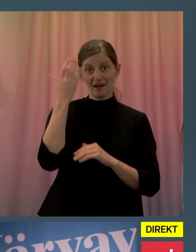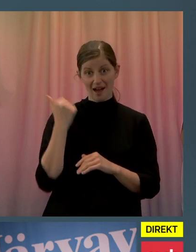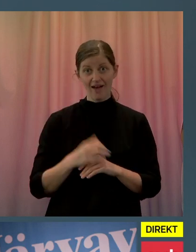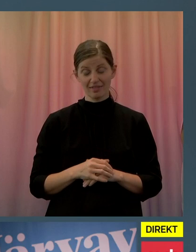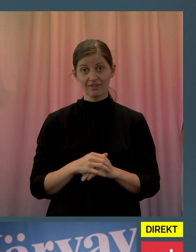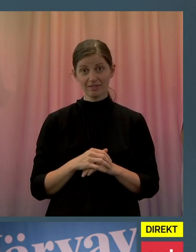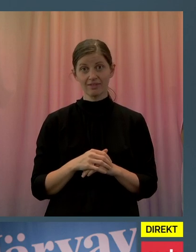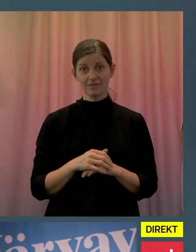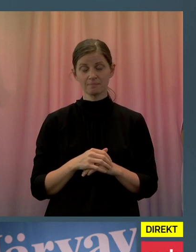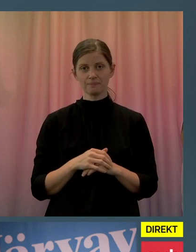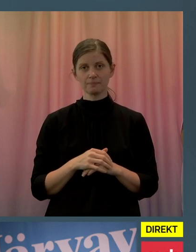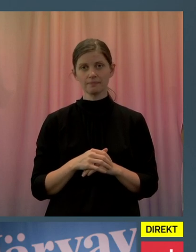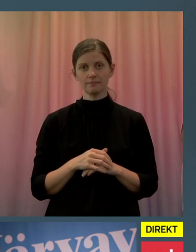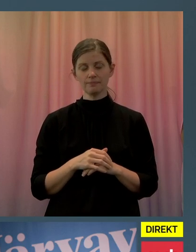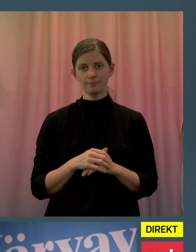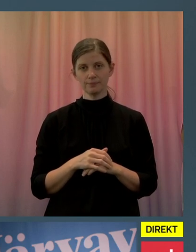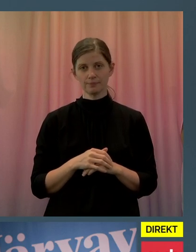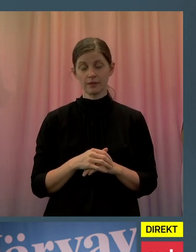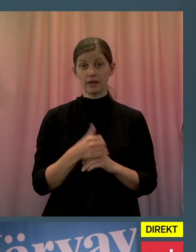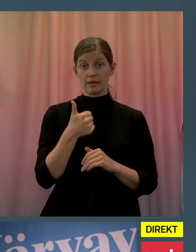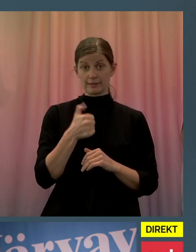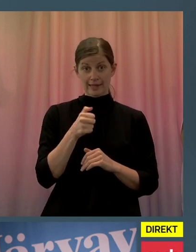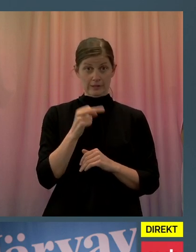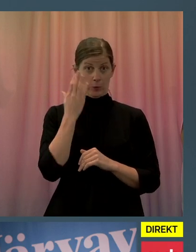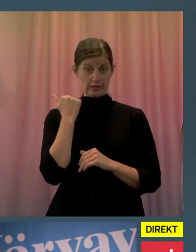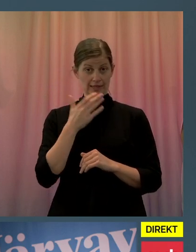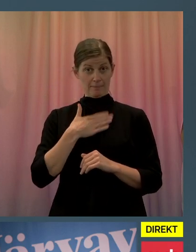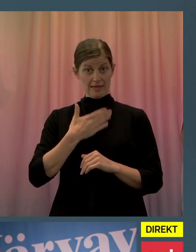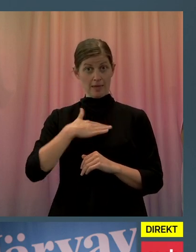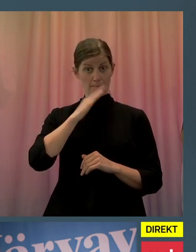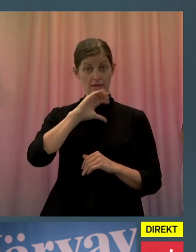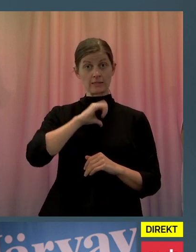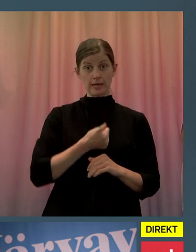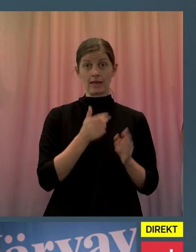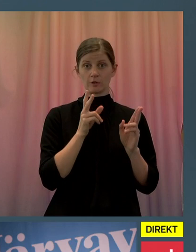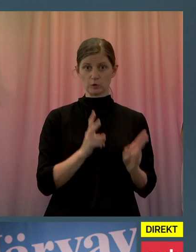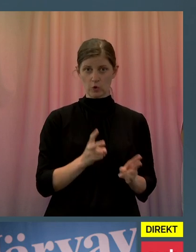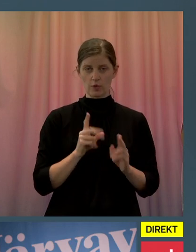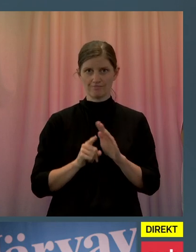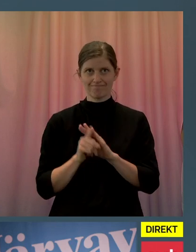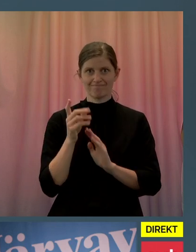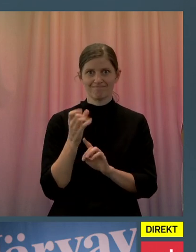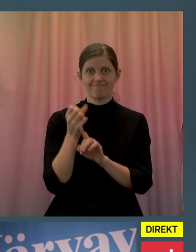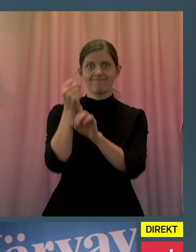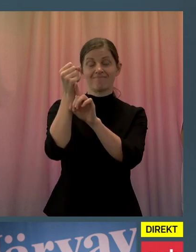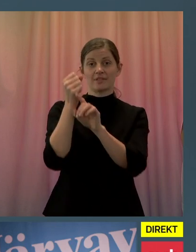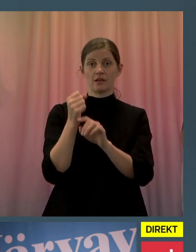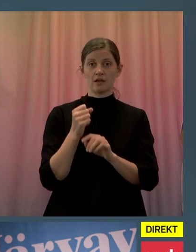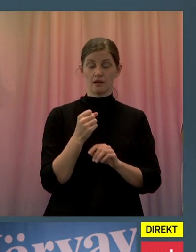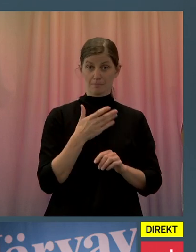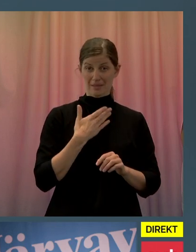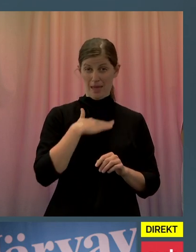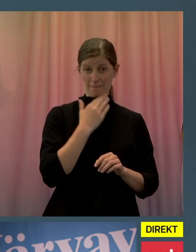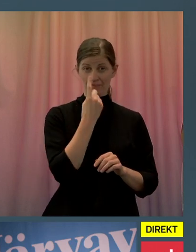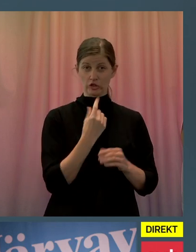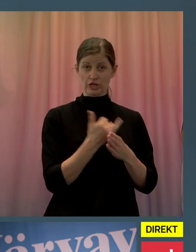helst. För 60 år sedan gjorde min egen mamma en sån klassresa. Hon var den första i vår släkt som